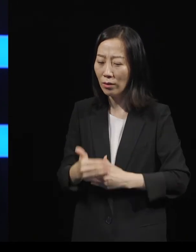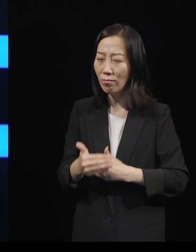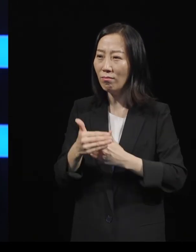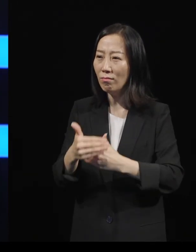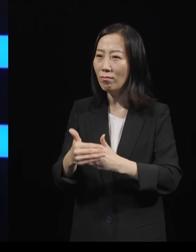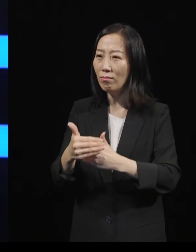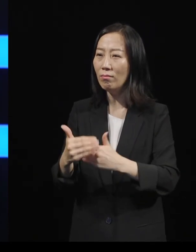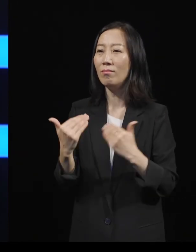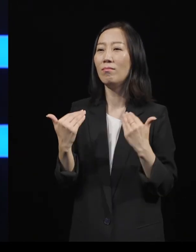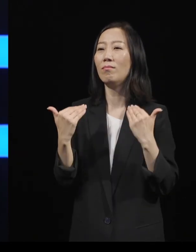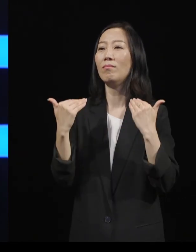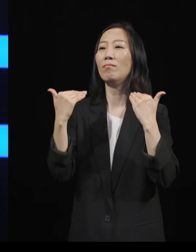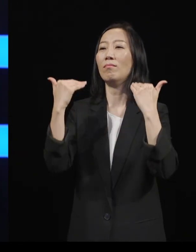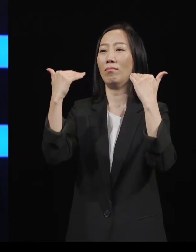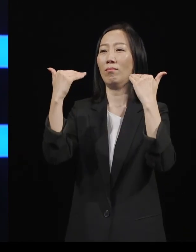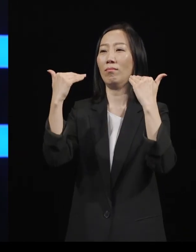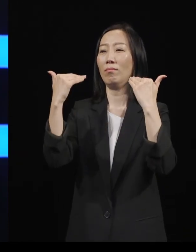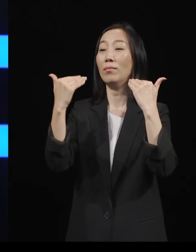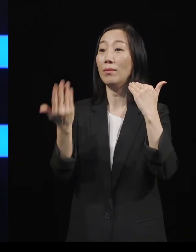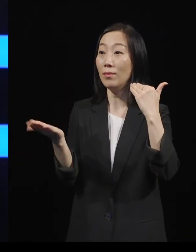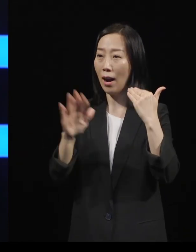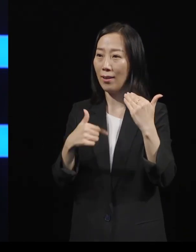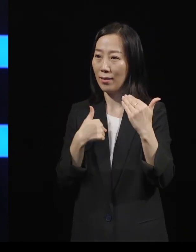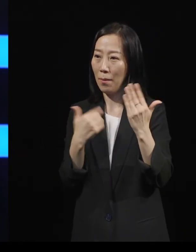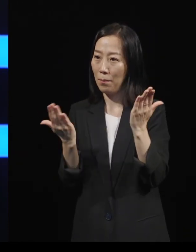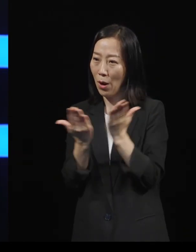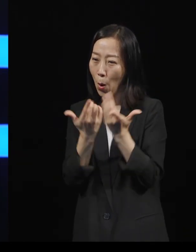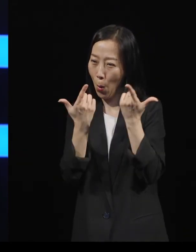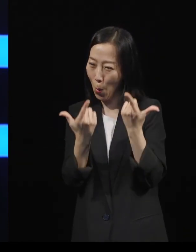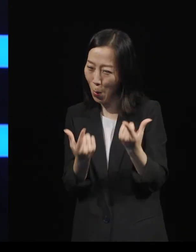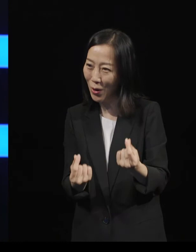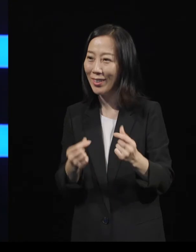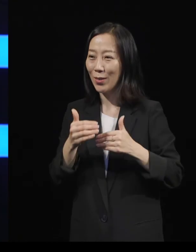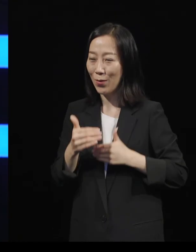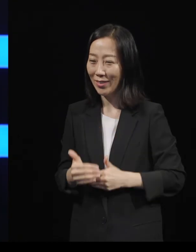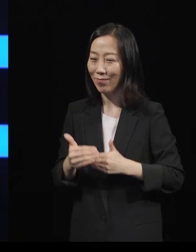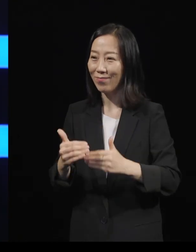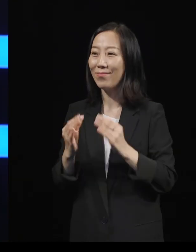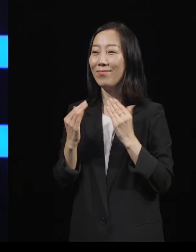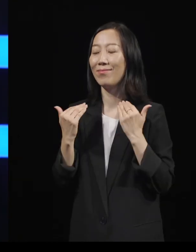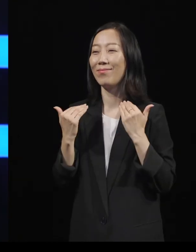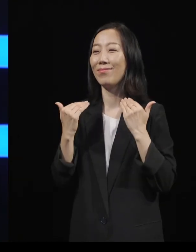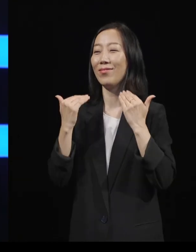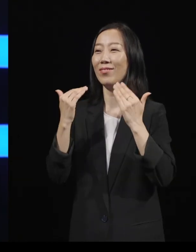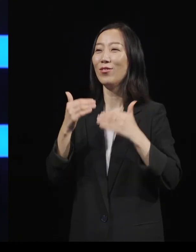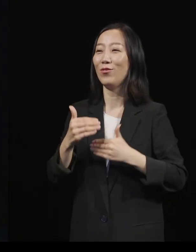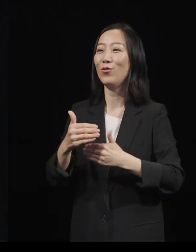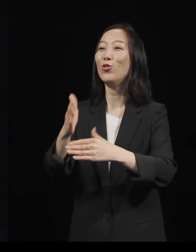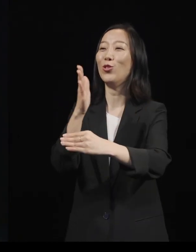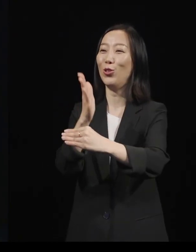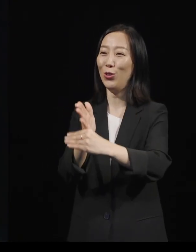맞춰가며 발걸음 맞춰가며 저희도 함께 천천히 성장하고 있습니다.